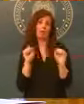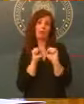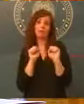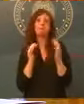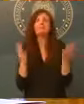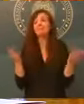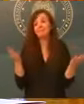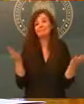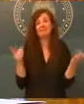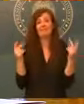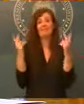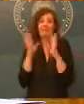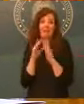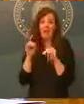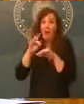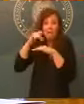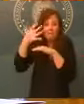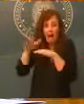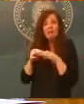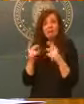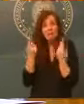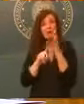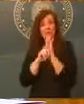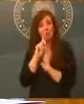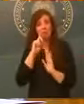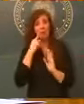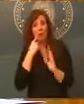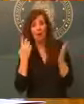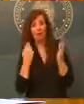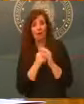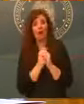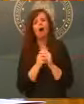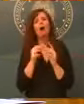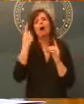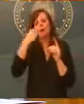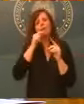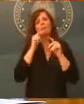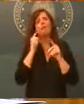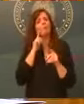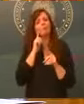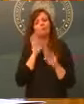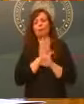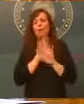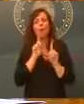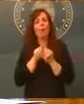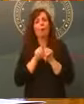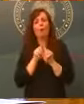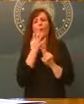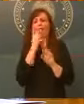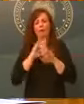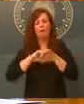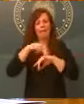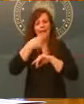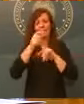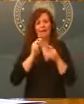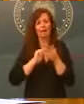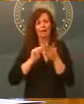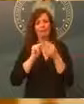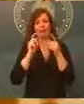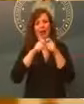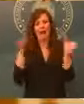andando anche bene. la stessa cosa accadrà con la riapertura della scuola a settembre. Grazie.